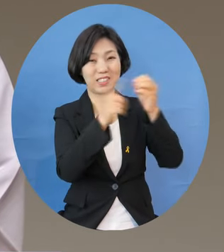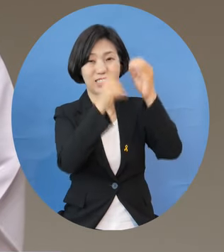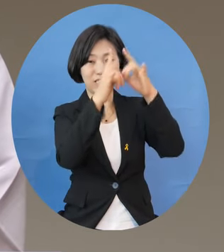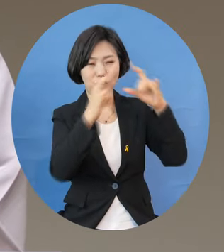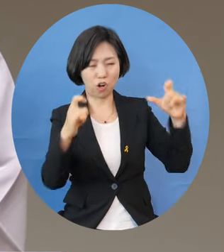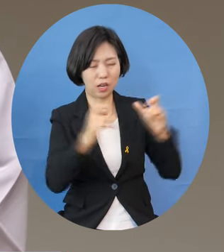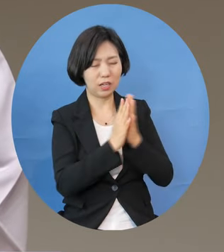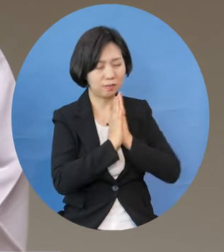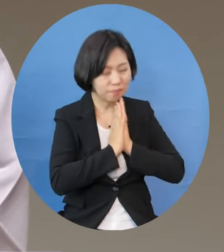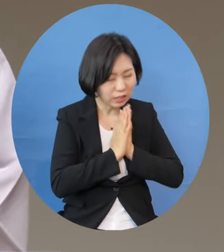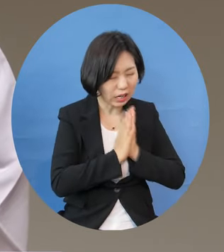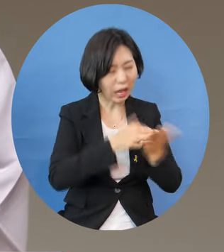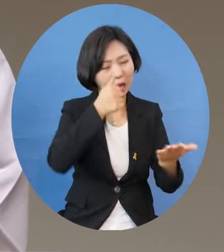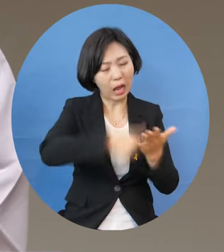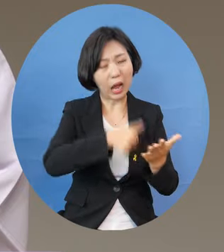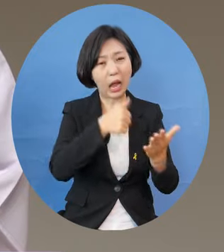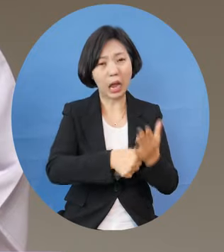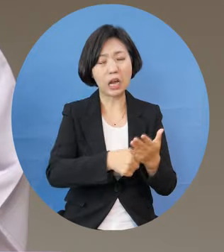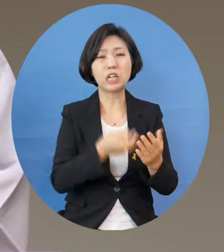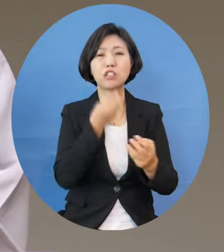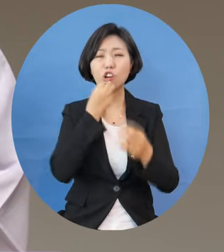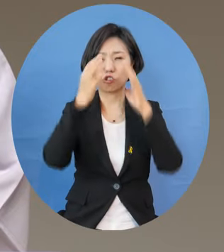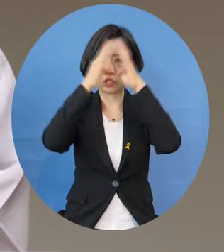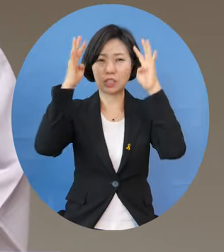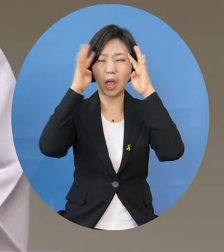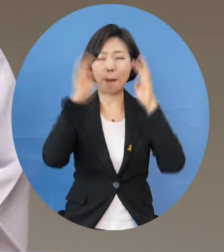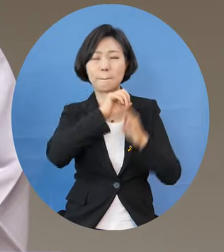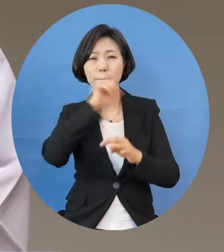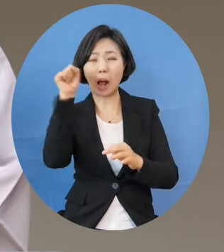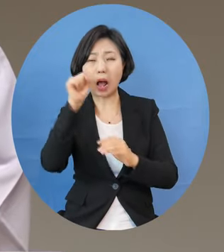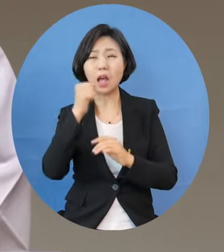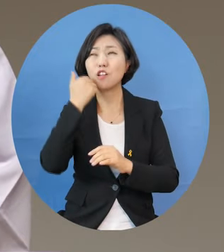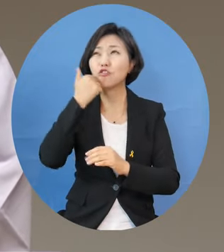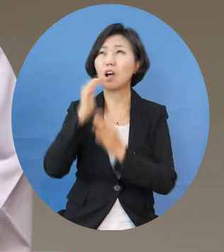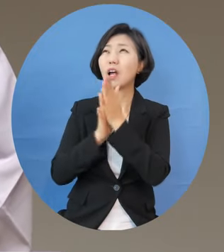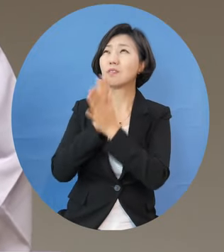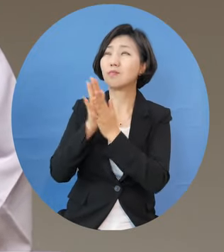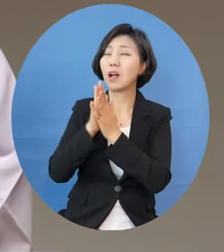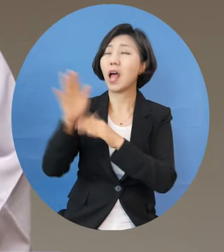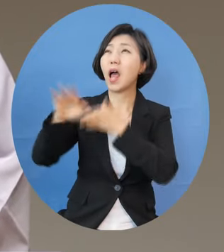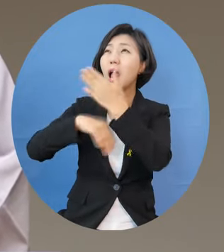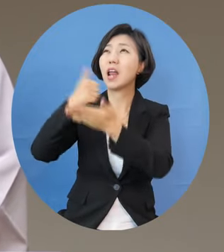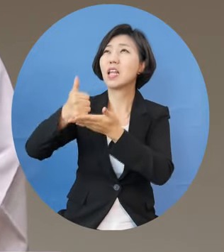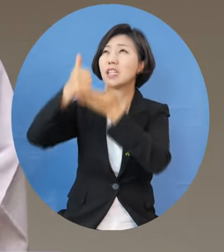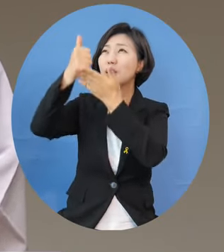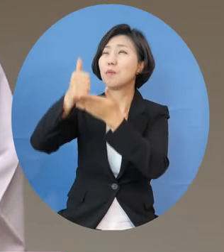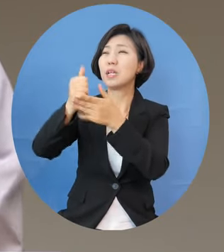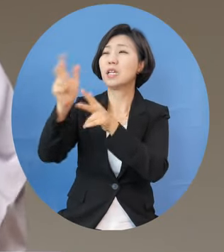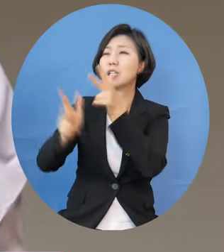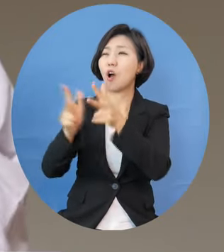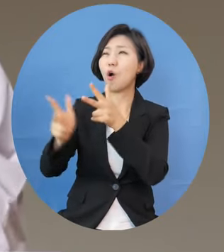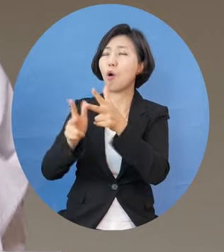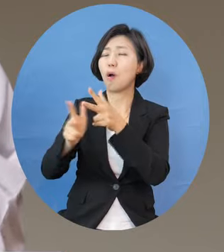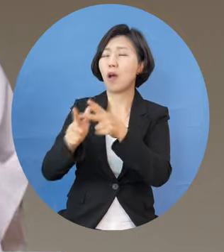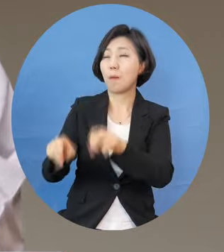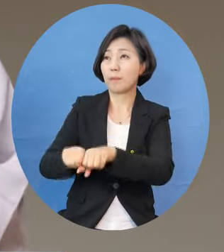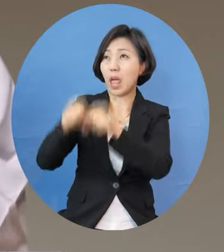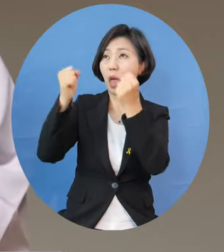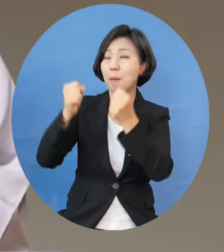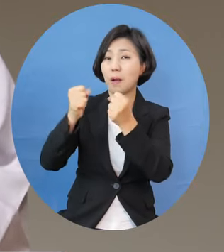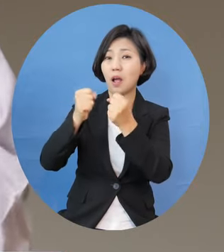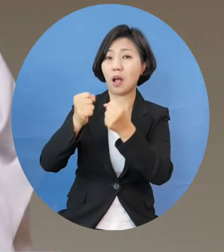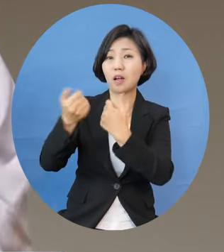뭐 서울대학교 들어갔다 뭐 누구는 빌어가지고 하나님께 뭐 해가 사업이 잘 됐다 이런 소리를 옛날에 그걸 소위